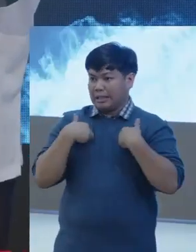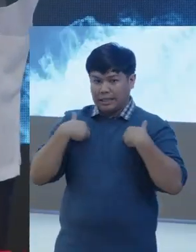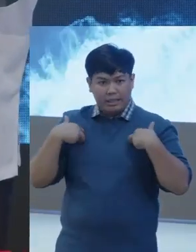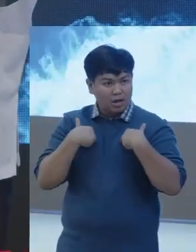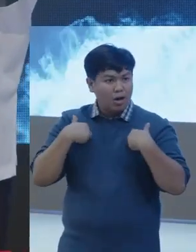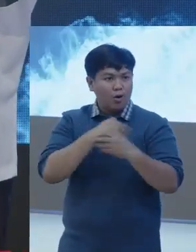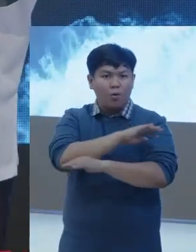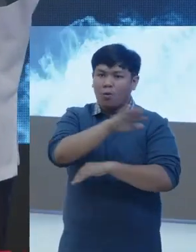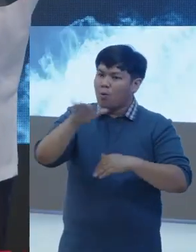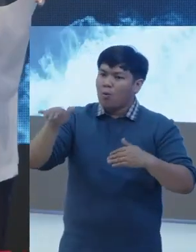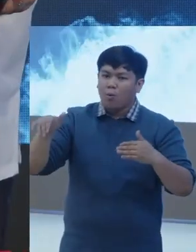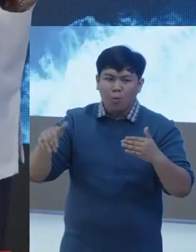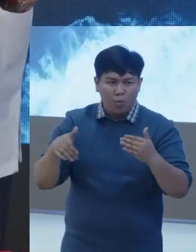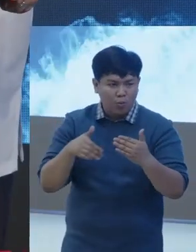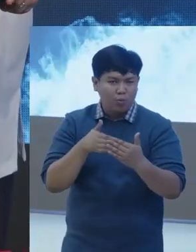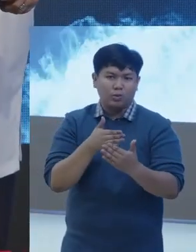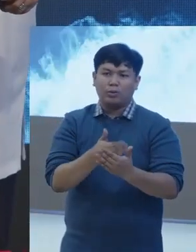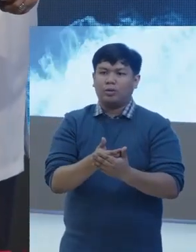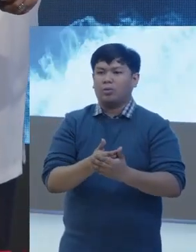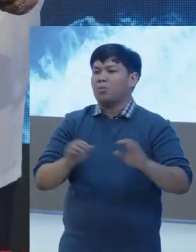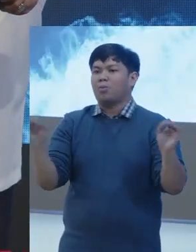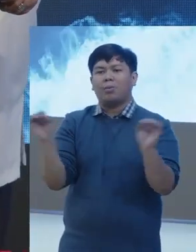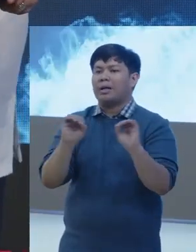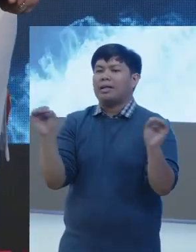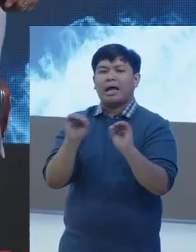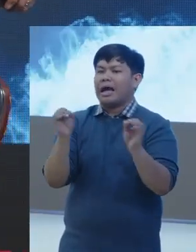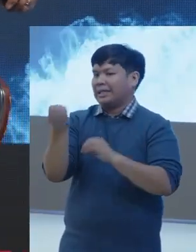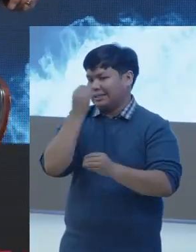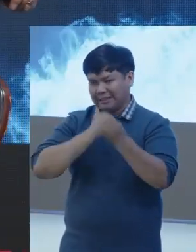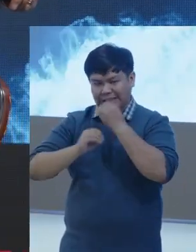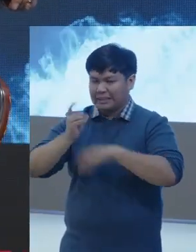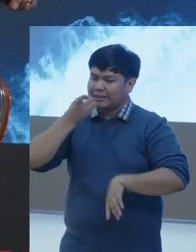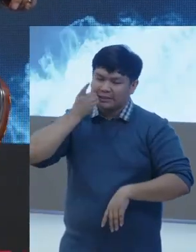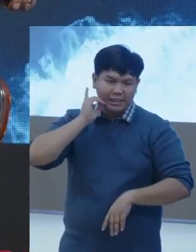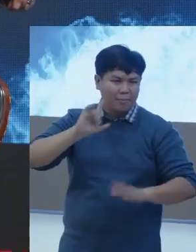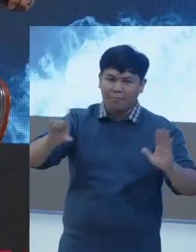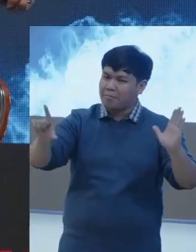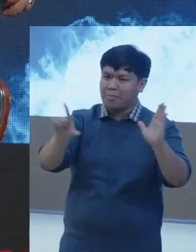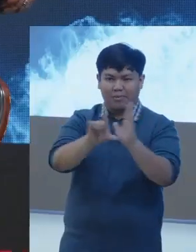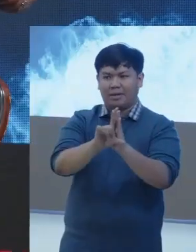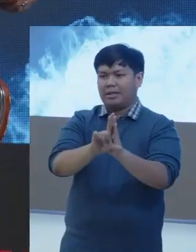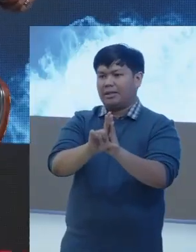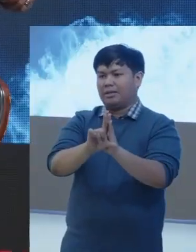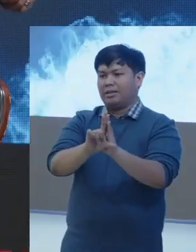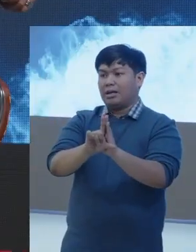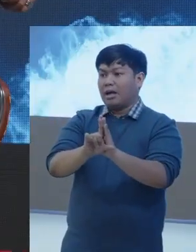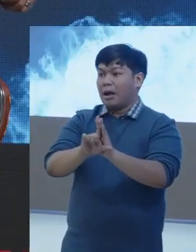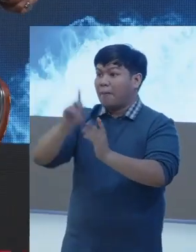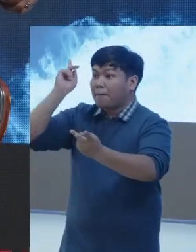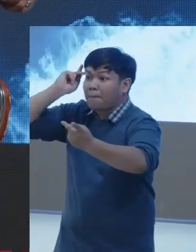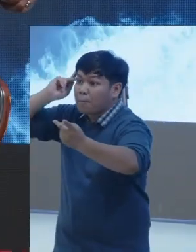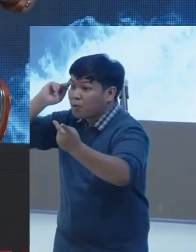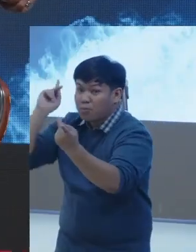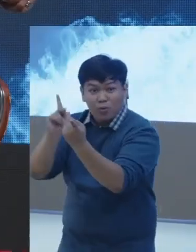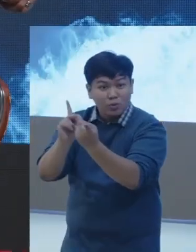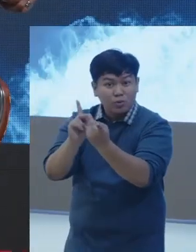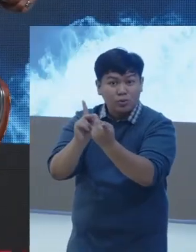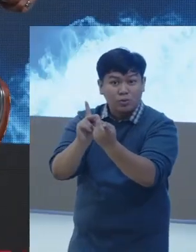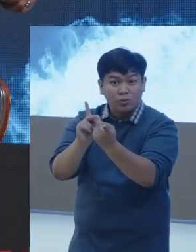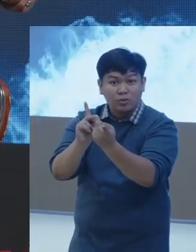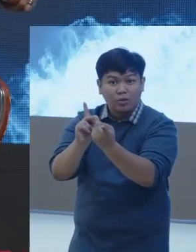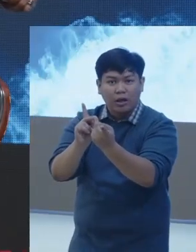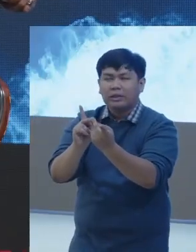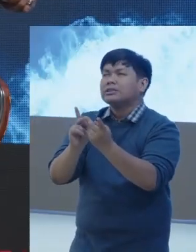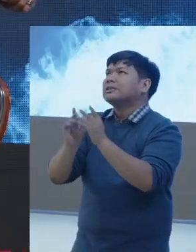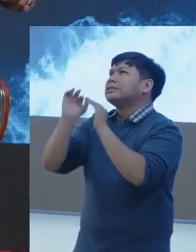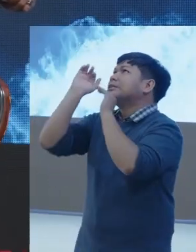nor flock taste anything, let them not feed or drink water. Yung fasting po, sabi